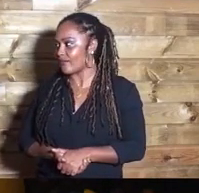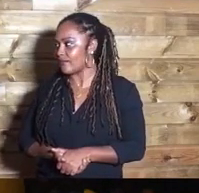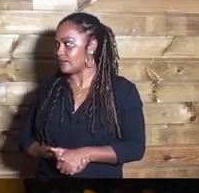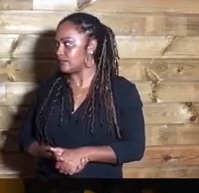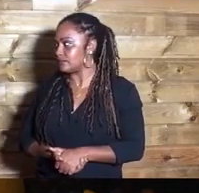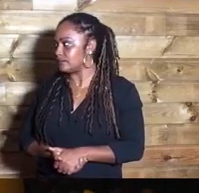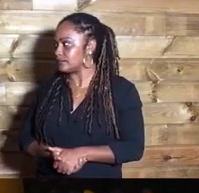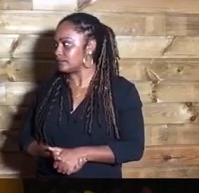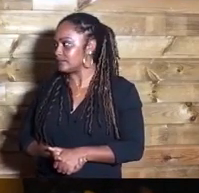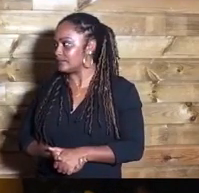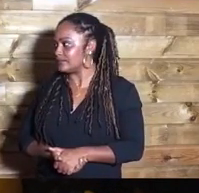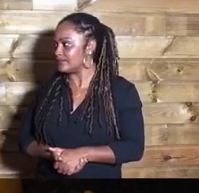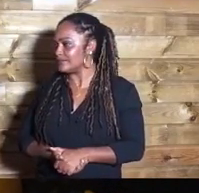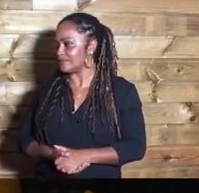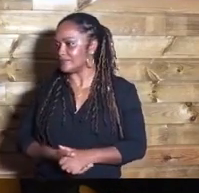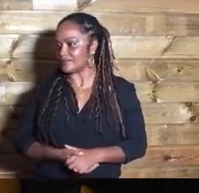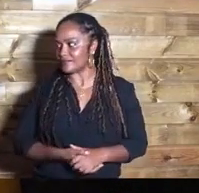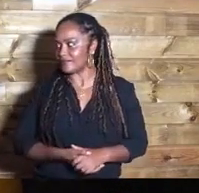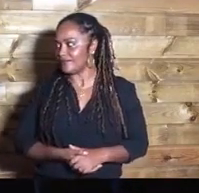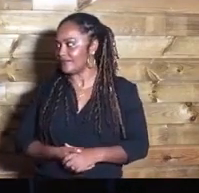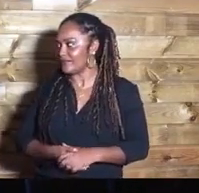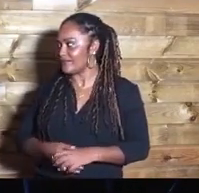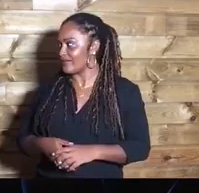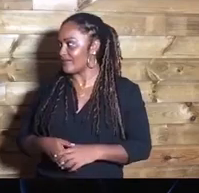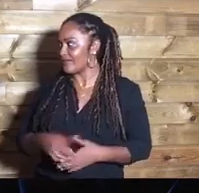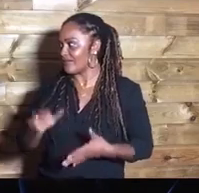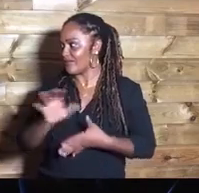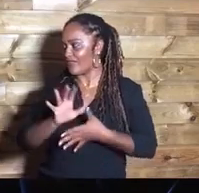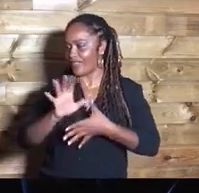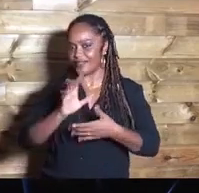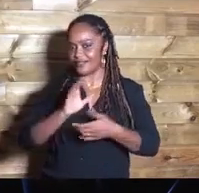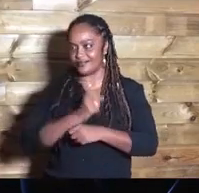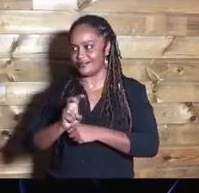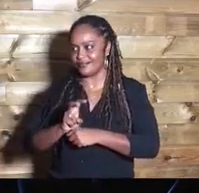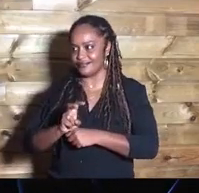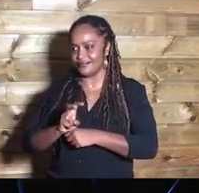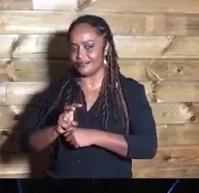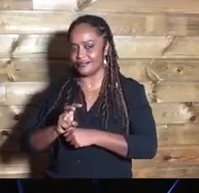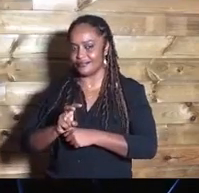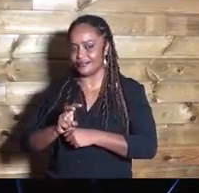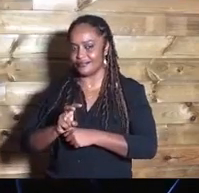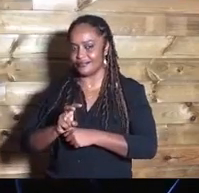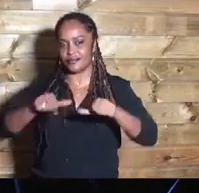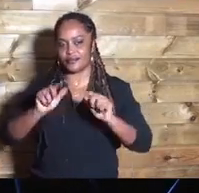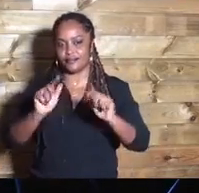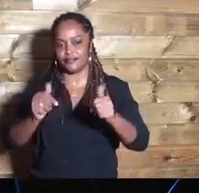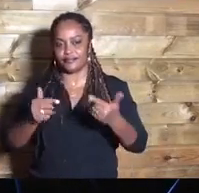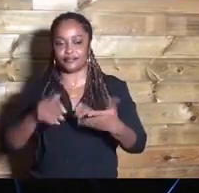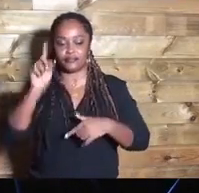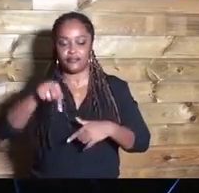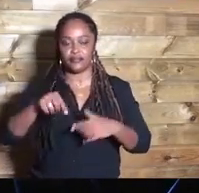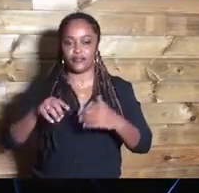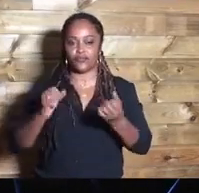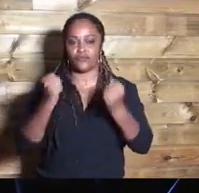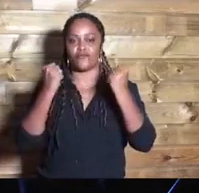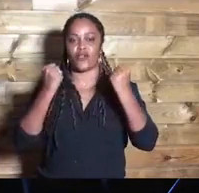point. Guadeloupéenne, Guadeloupéenne, Guadeloupe en danger. Nous ne pas arrêter comme ça. Faut nous mettre toute